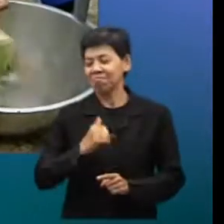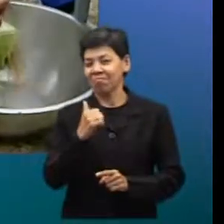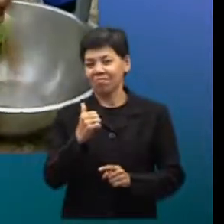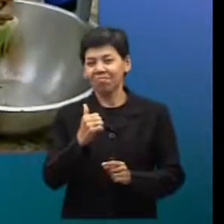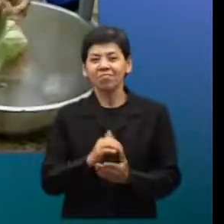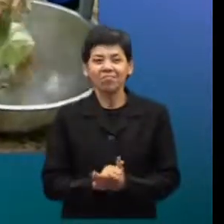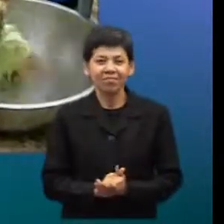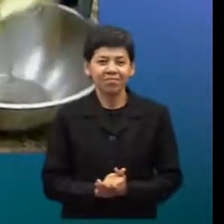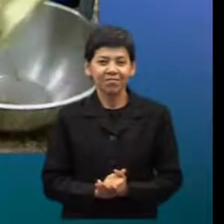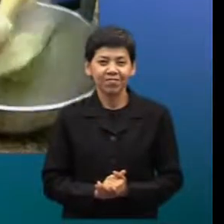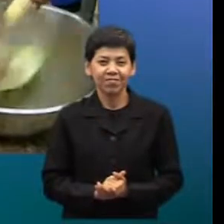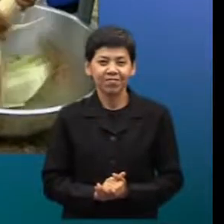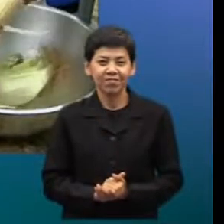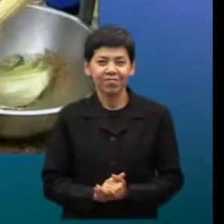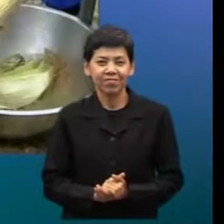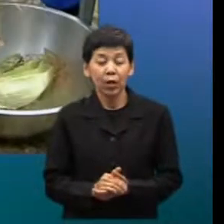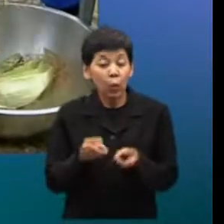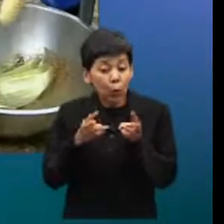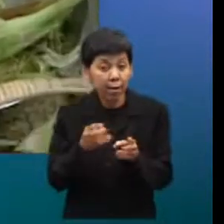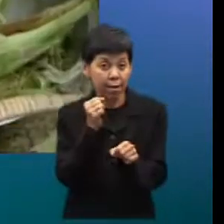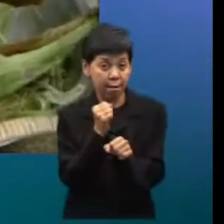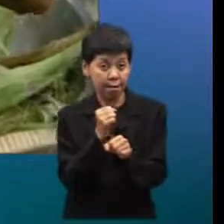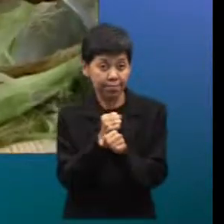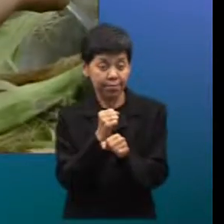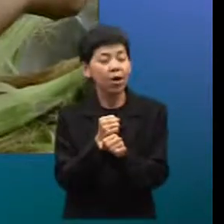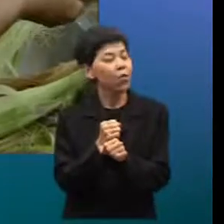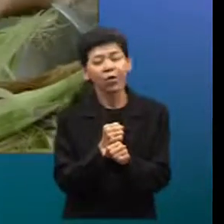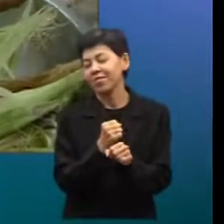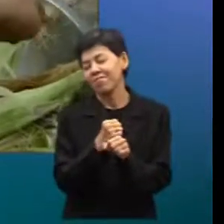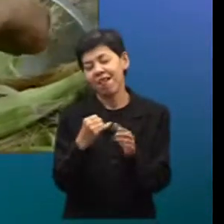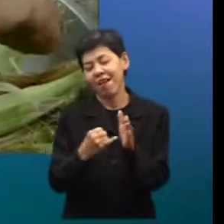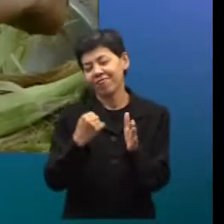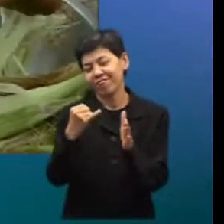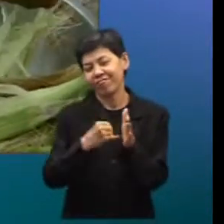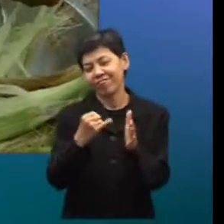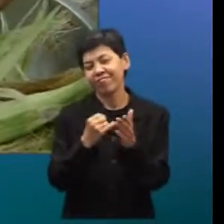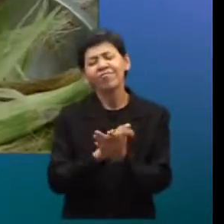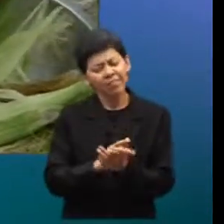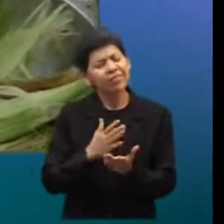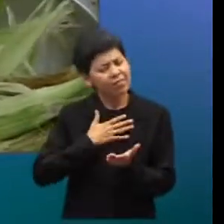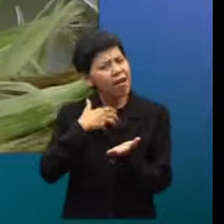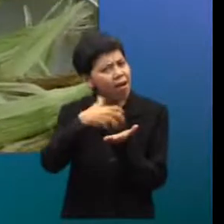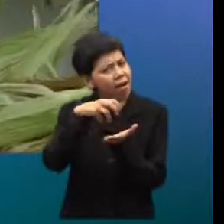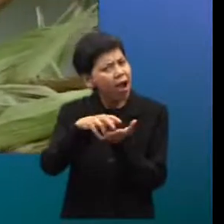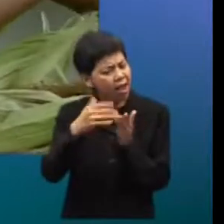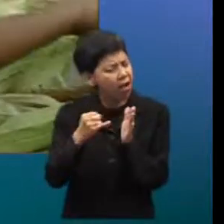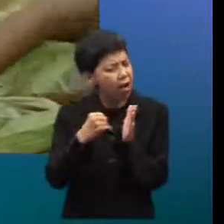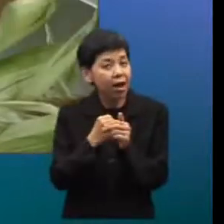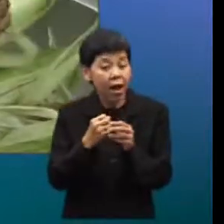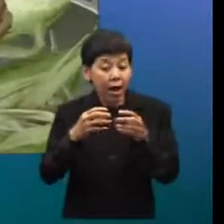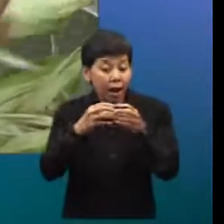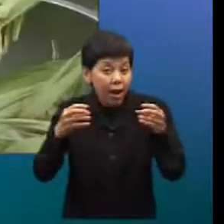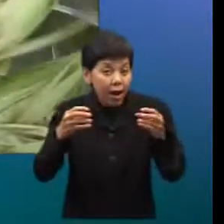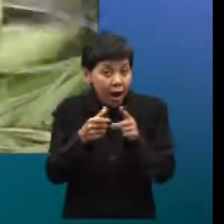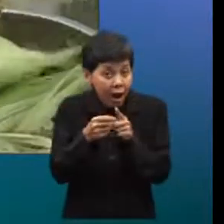นึงวิธีการทำน้ำนมข้าวโพดก็ไม่ยากเลยครับอย่างที่คุณมนเขาบอกให้นำข้าวโพ